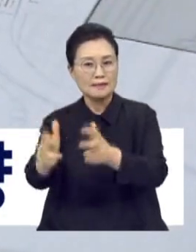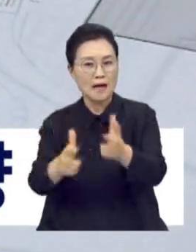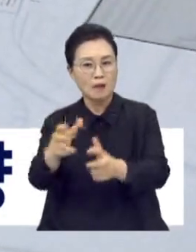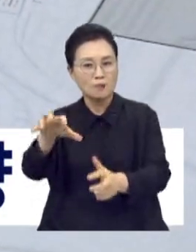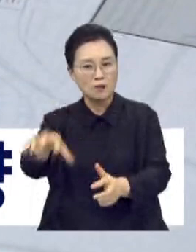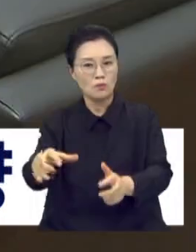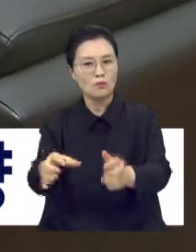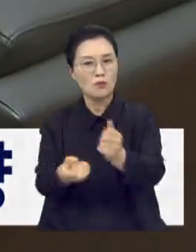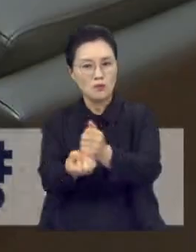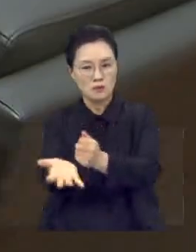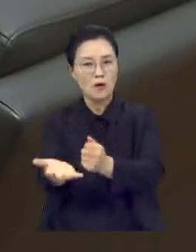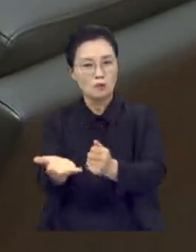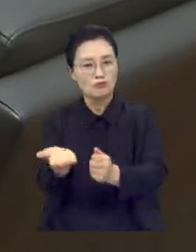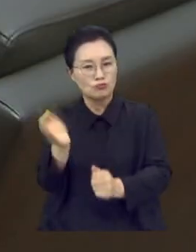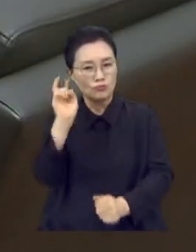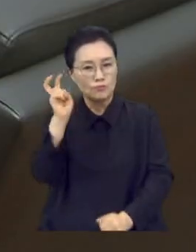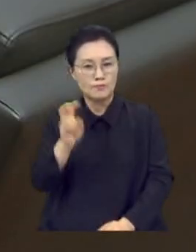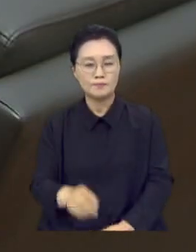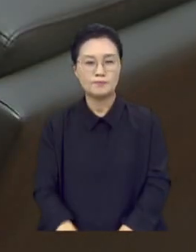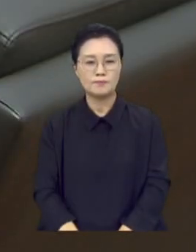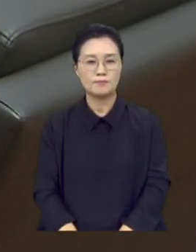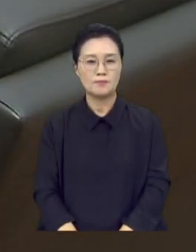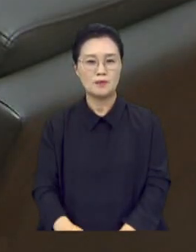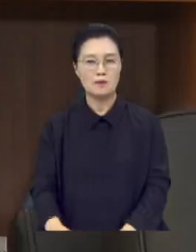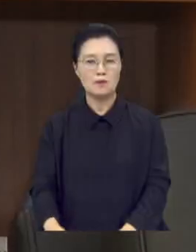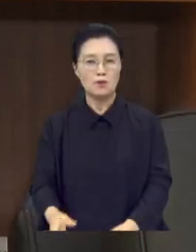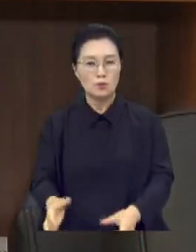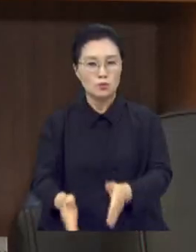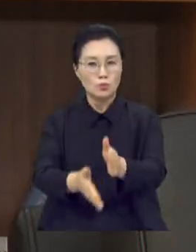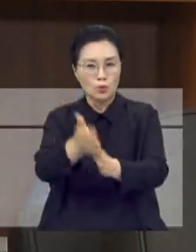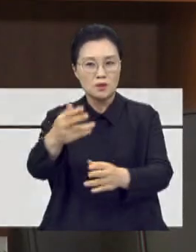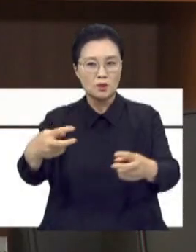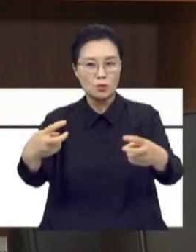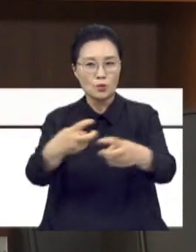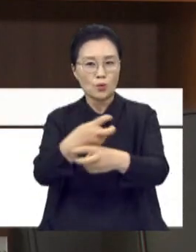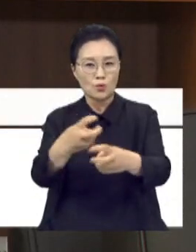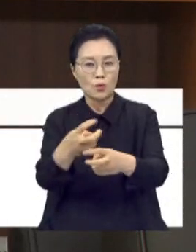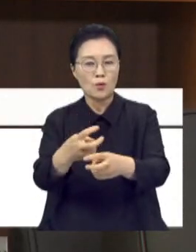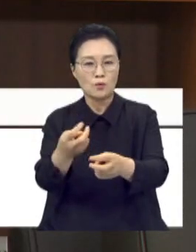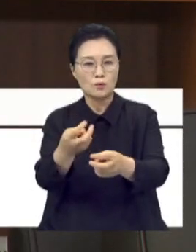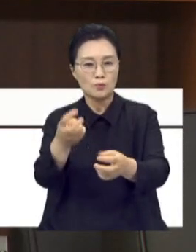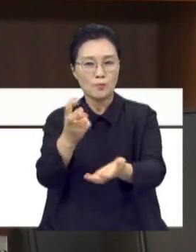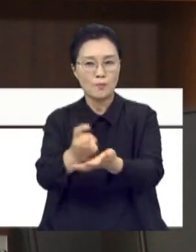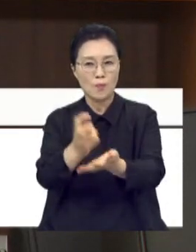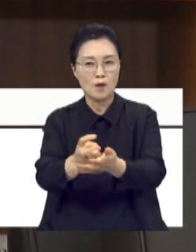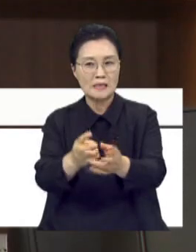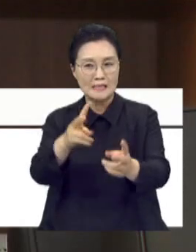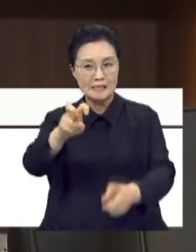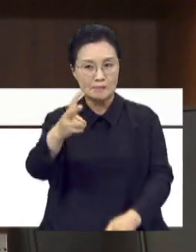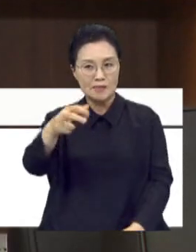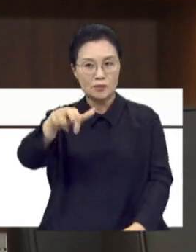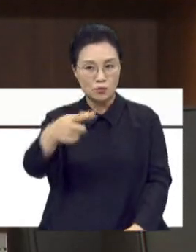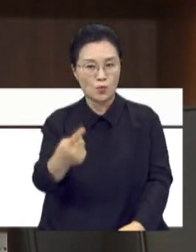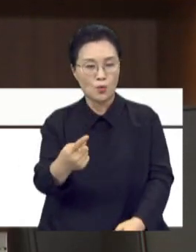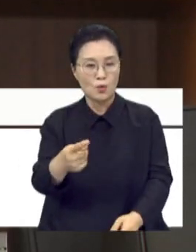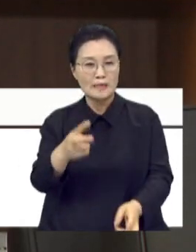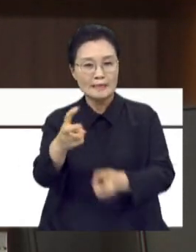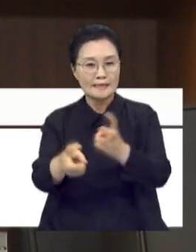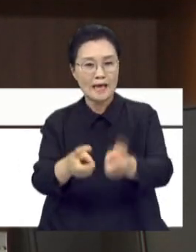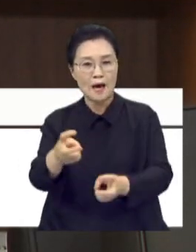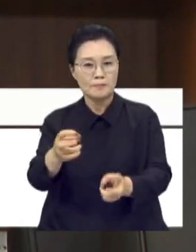사업지에도 영향을 미칠 전망입니다 도시 교통정비촉진법 제22조에 의해서 사업자가